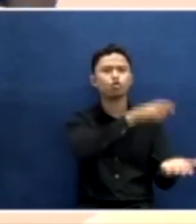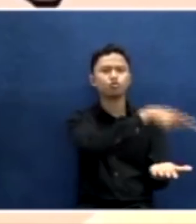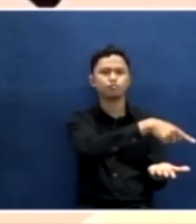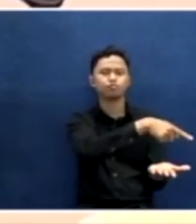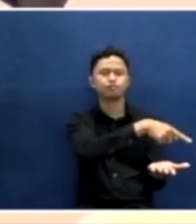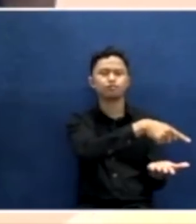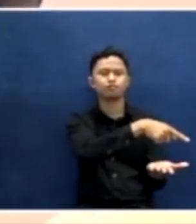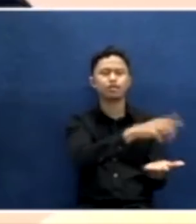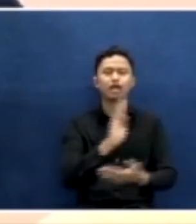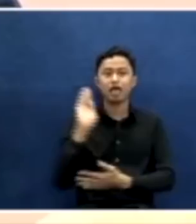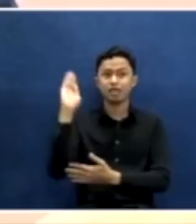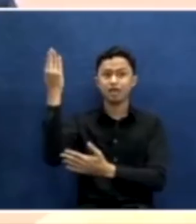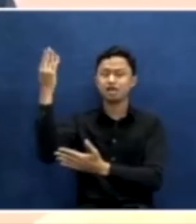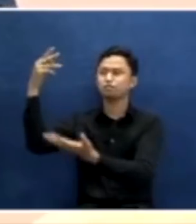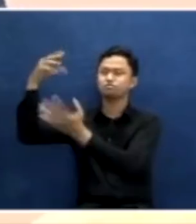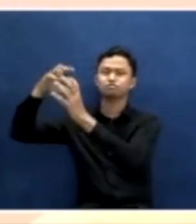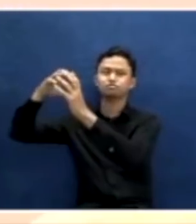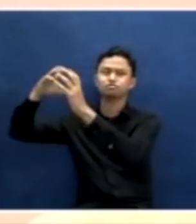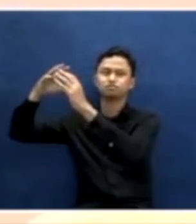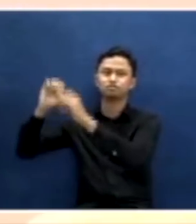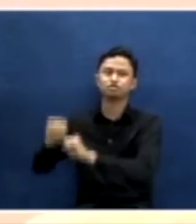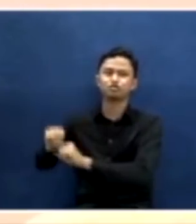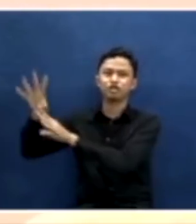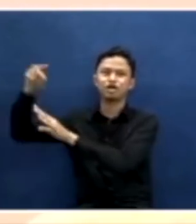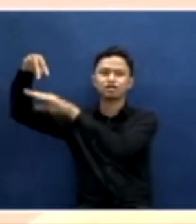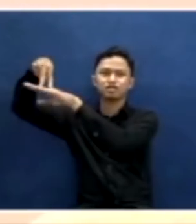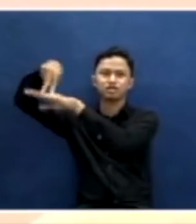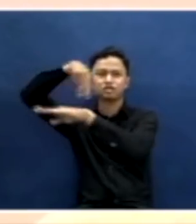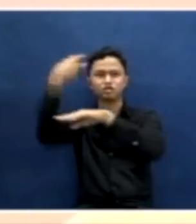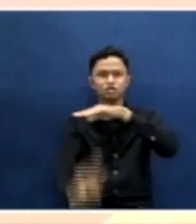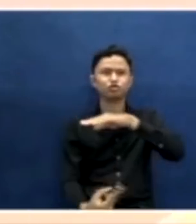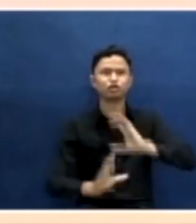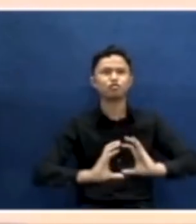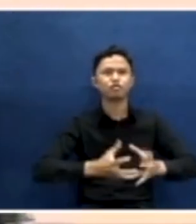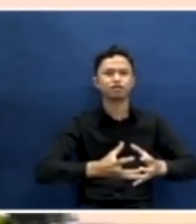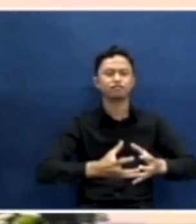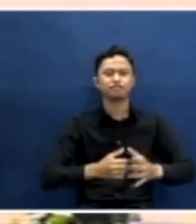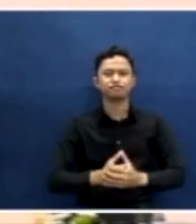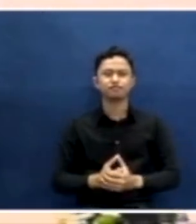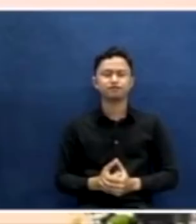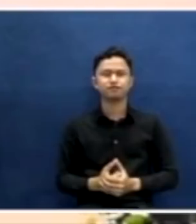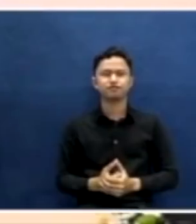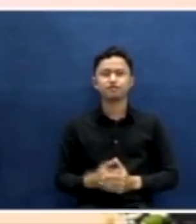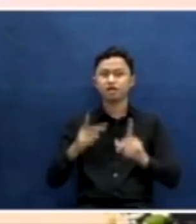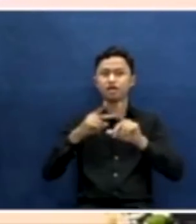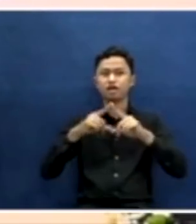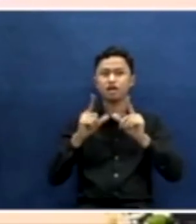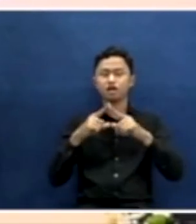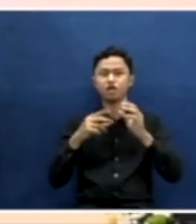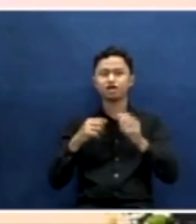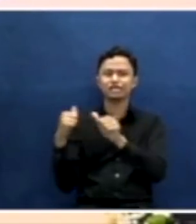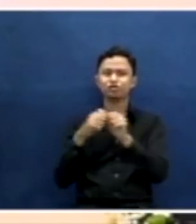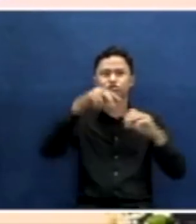Adam diturunkan nabi Adam ke dunia diturunkan Hawa dalam beberapa riwayat israiliyat yang saya baca di dalam kitabnya Imam